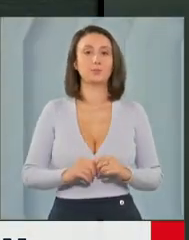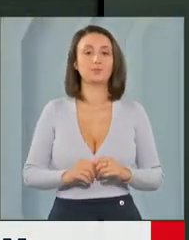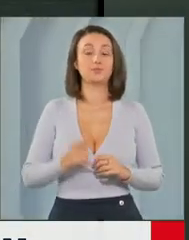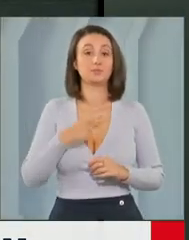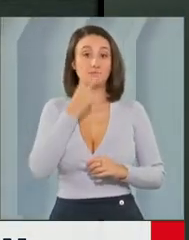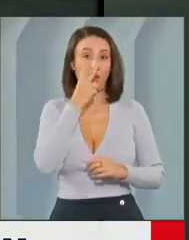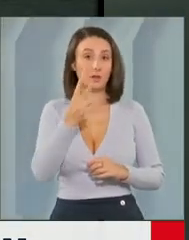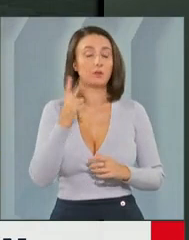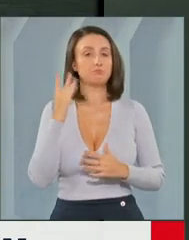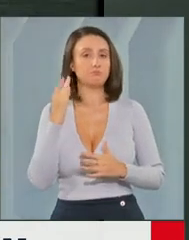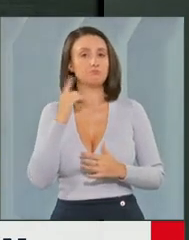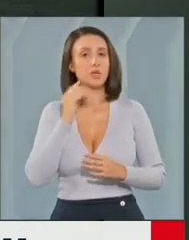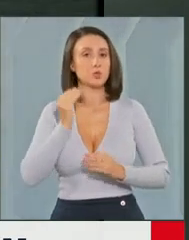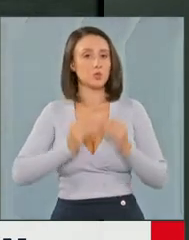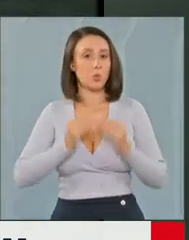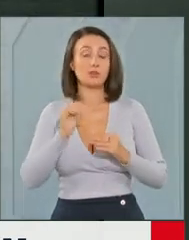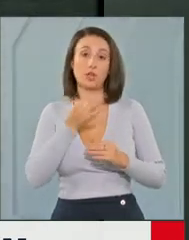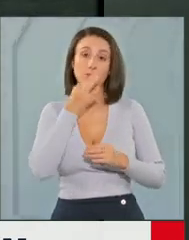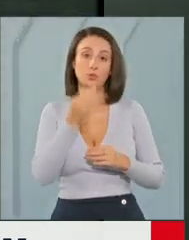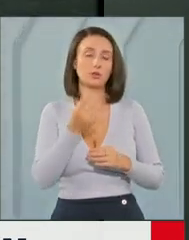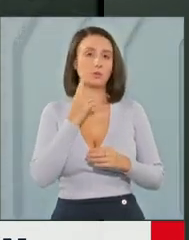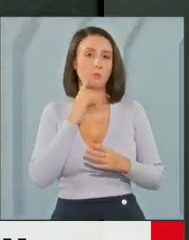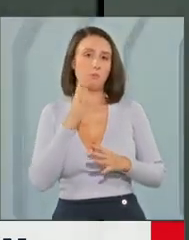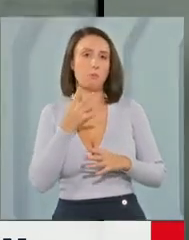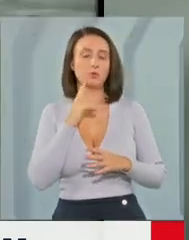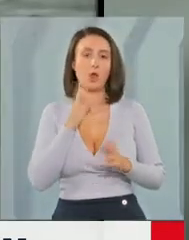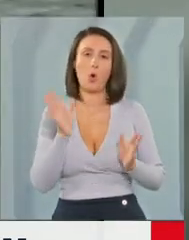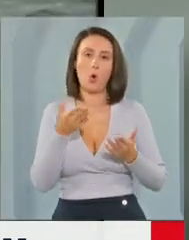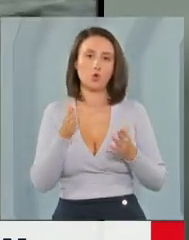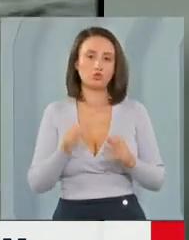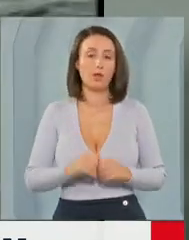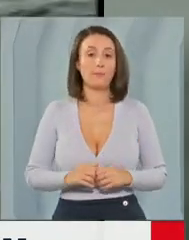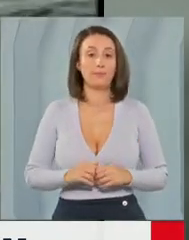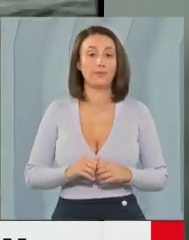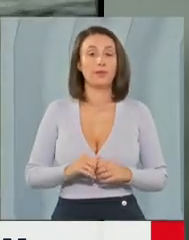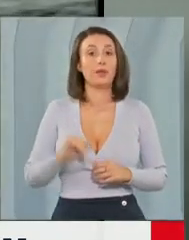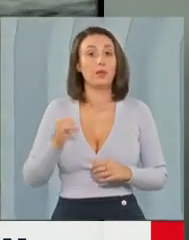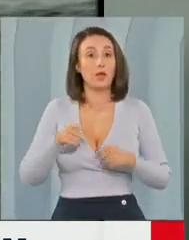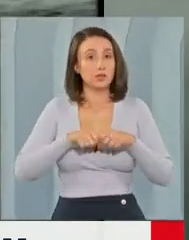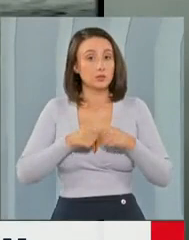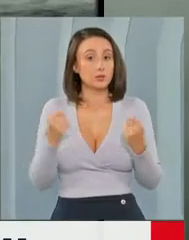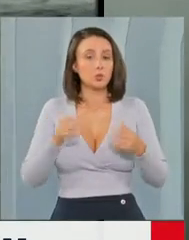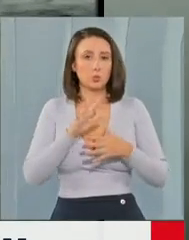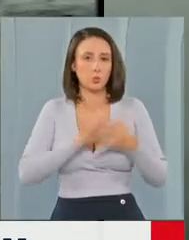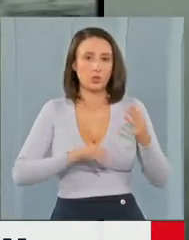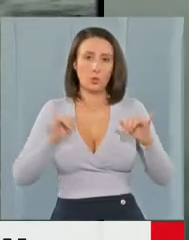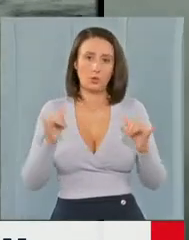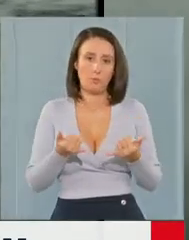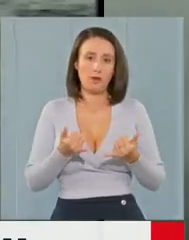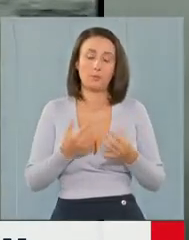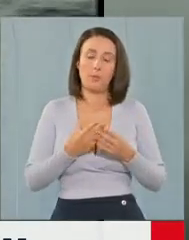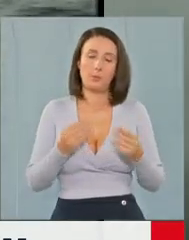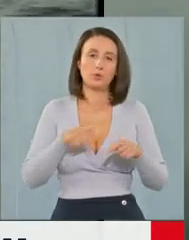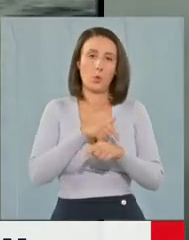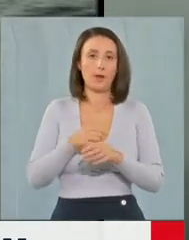s-a arătat foarte îngrijorat de situație și a spus că nu exclude nicio pistă, inclusiv cea a sabotajului. Scurgerile au avut loc cu numai câteva